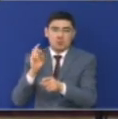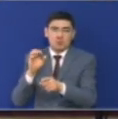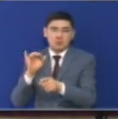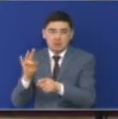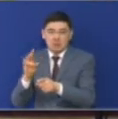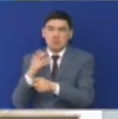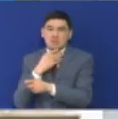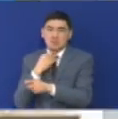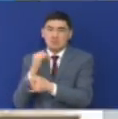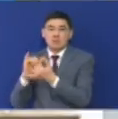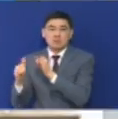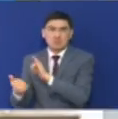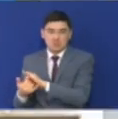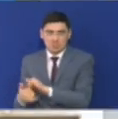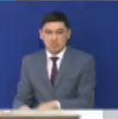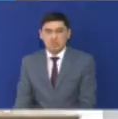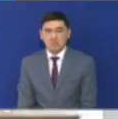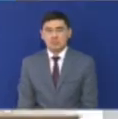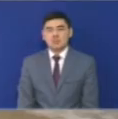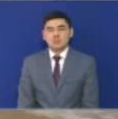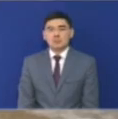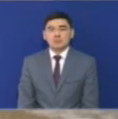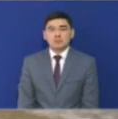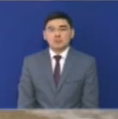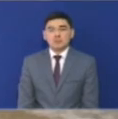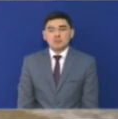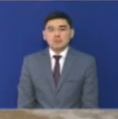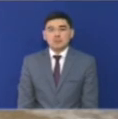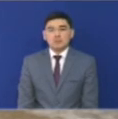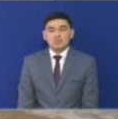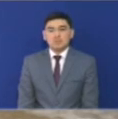Семее и Усть-Каменогорске. Сауле Байгалиева, Куаныш Смагулов, Ельжан Макзум. В телеканал «Семей».